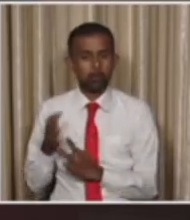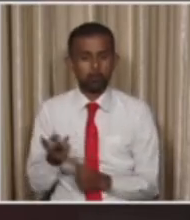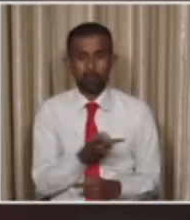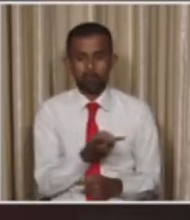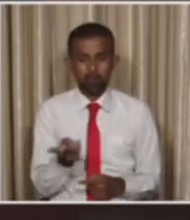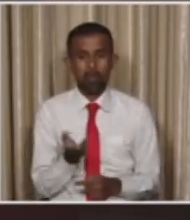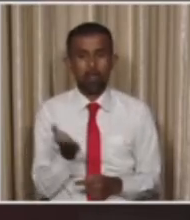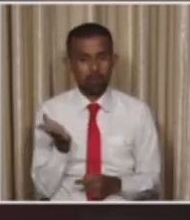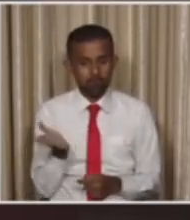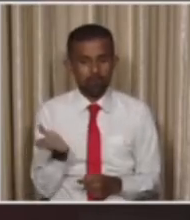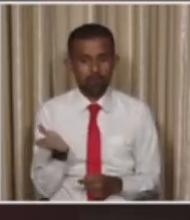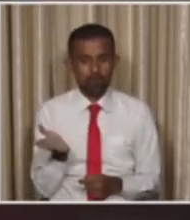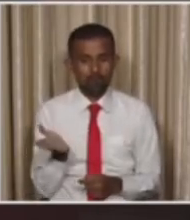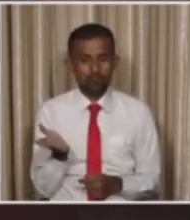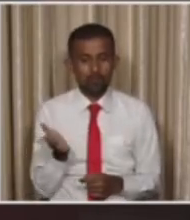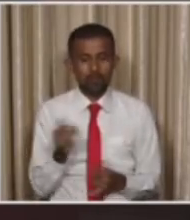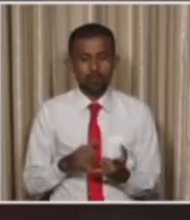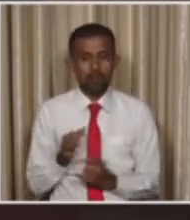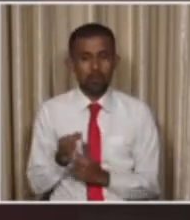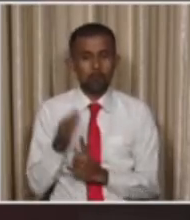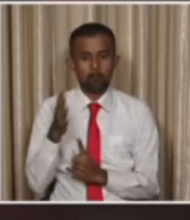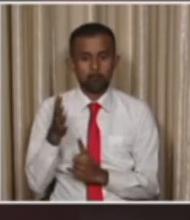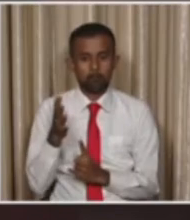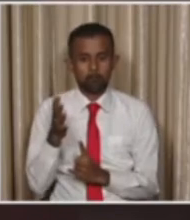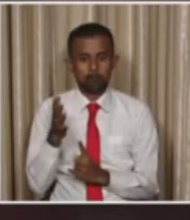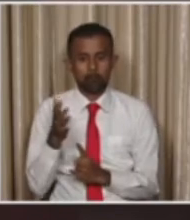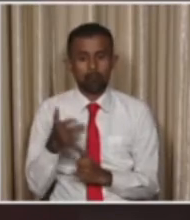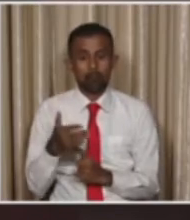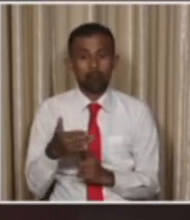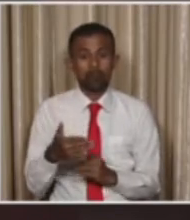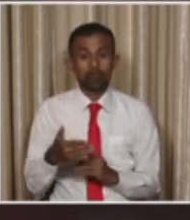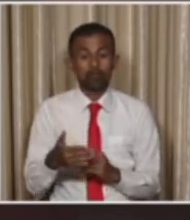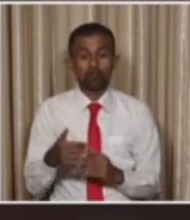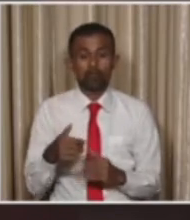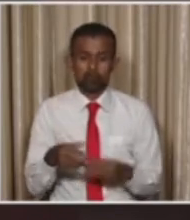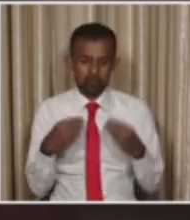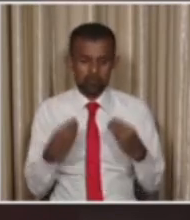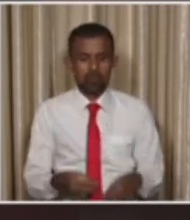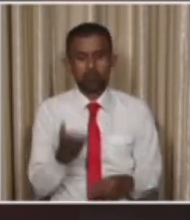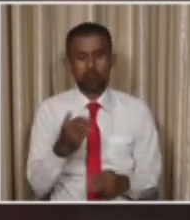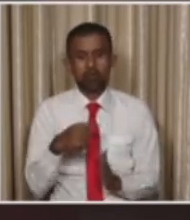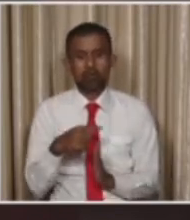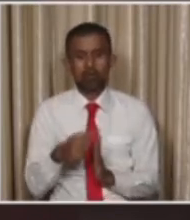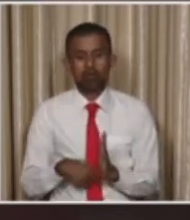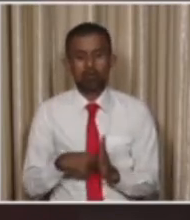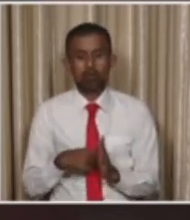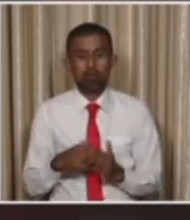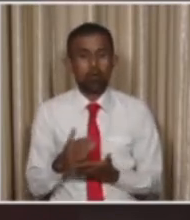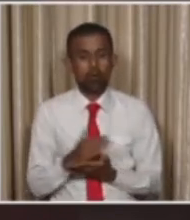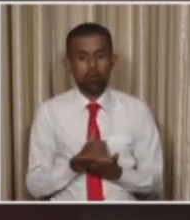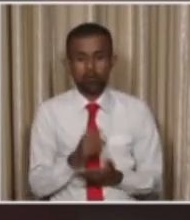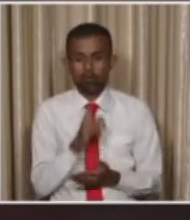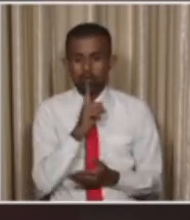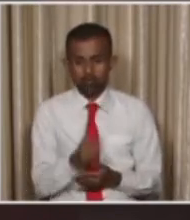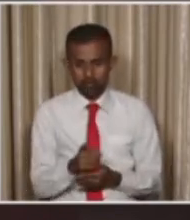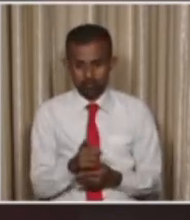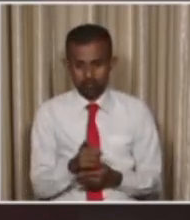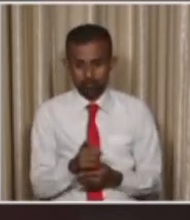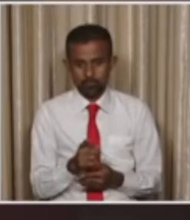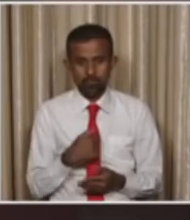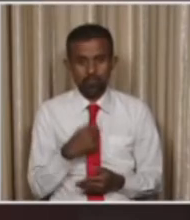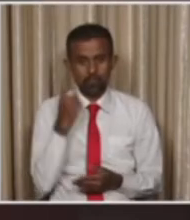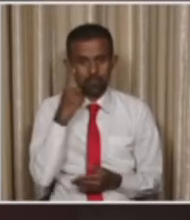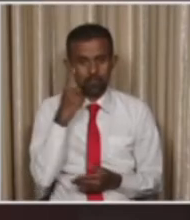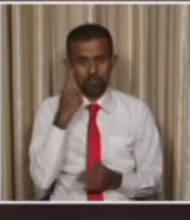තියෙනවා. ඒ නිසා සජිත් ප්‍රේමදාස මැතිතුමාට කිට්ටුවටවත් එන්න බෑ. අපරාදේ මම මේ රටේ සමස්ත ජනතාවට කියනවා, විශේෂයෙන් අපි දන්නවා